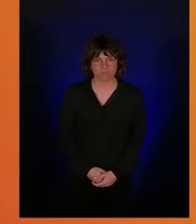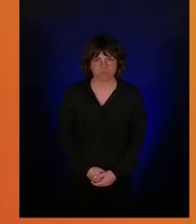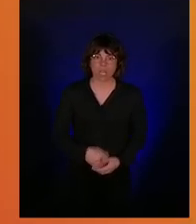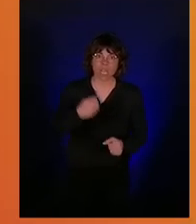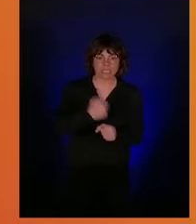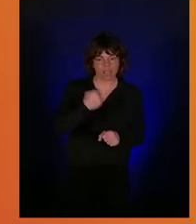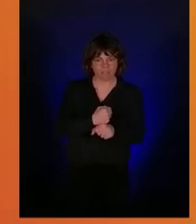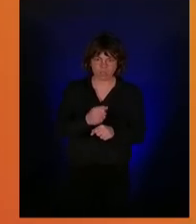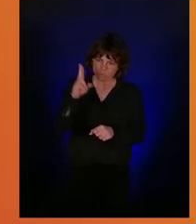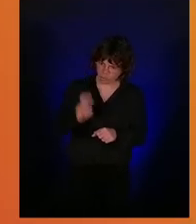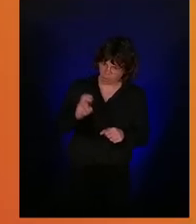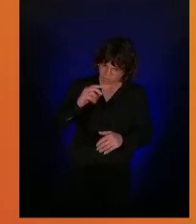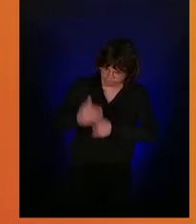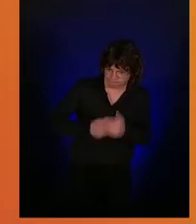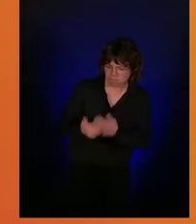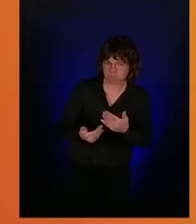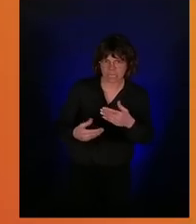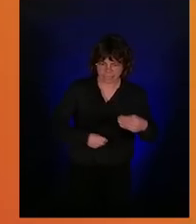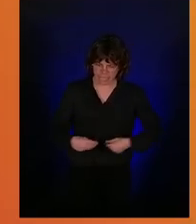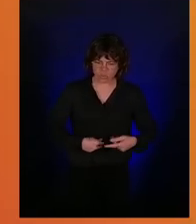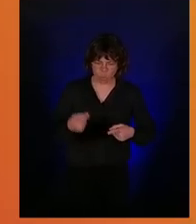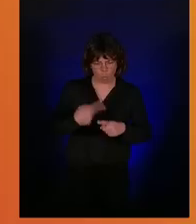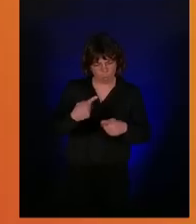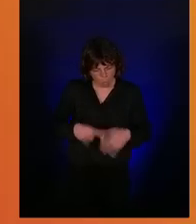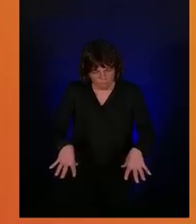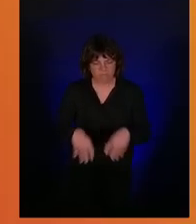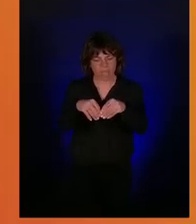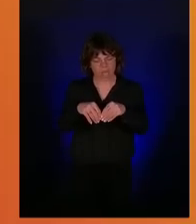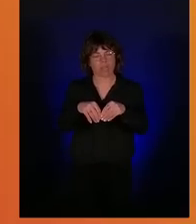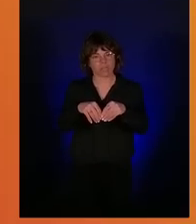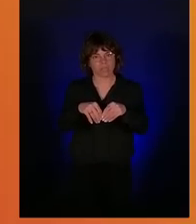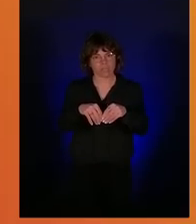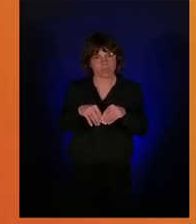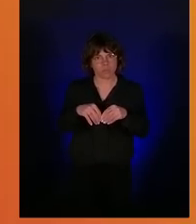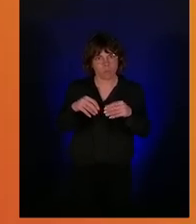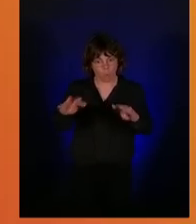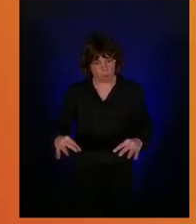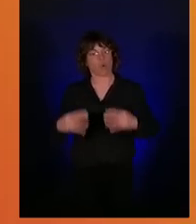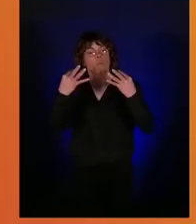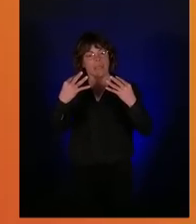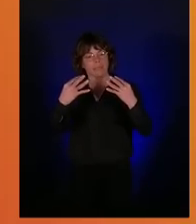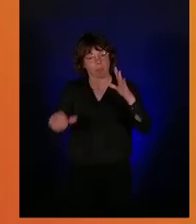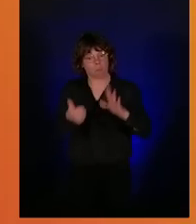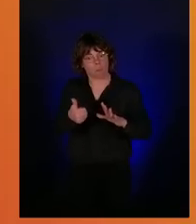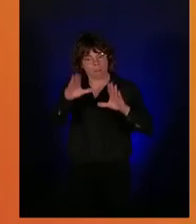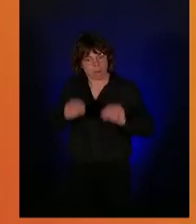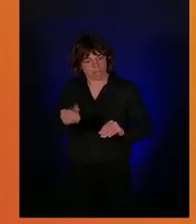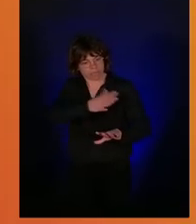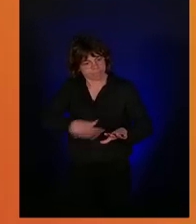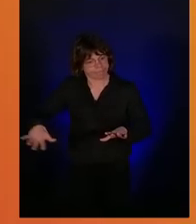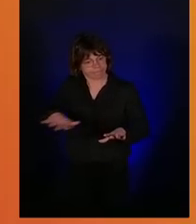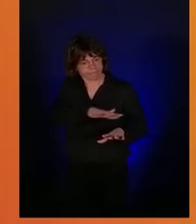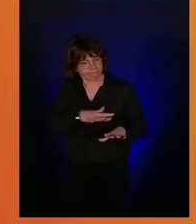travail engagé par la direction confédérale autour de la reconquête de notre première place dans